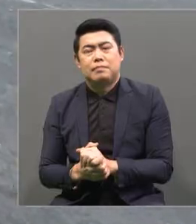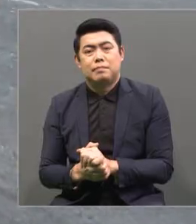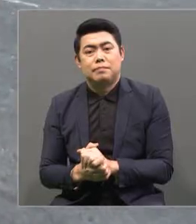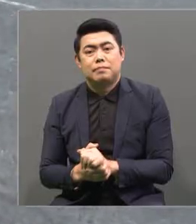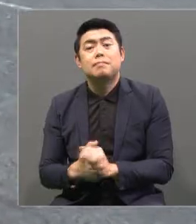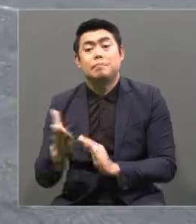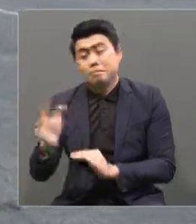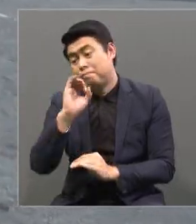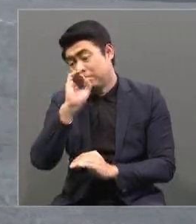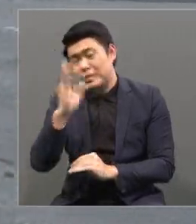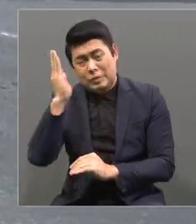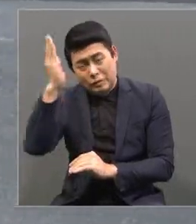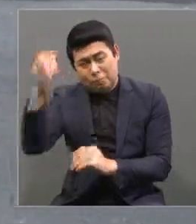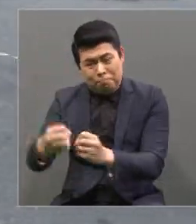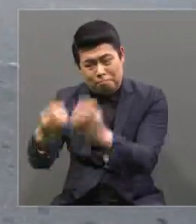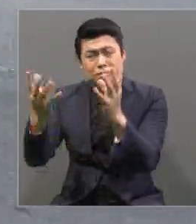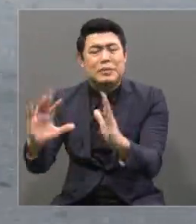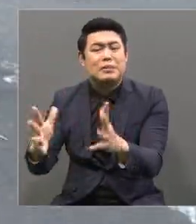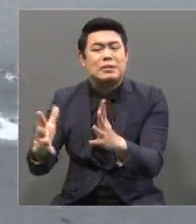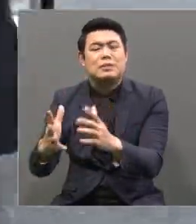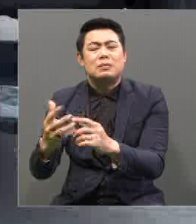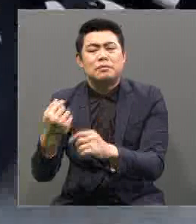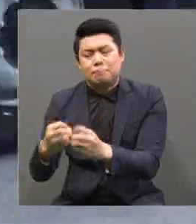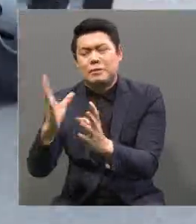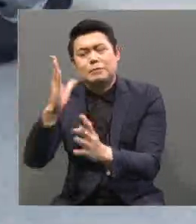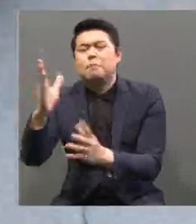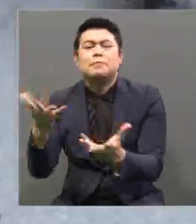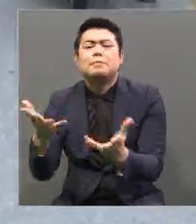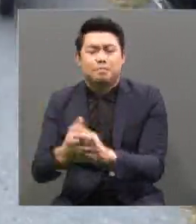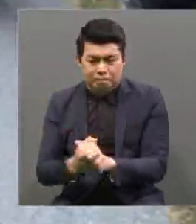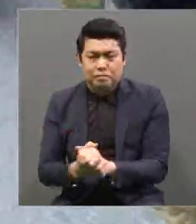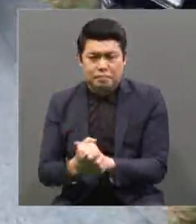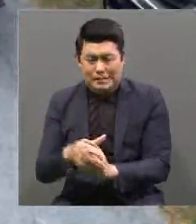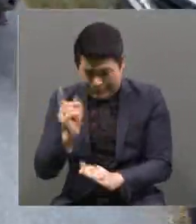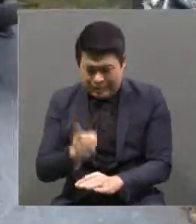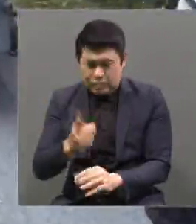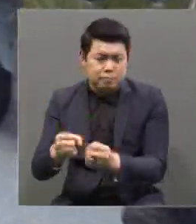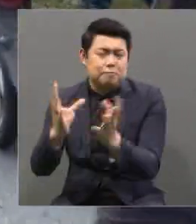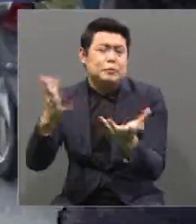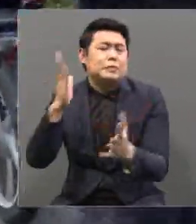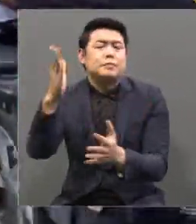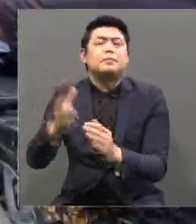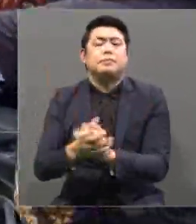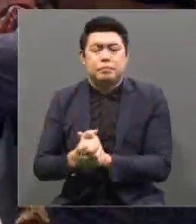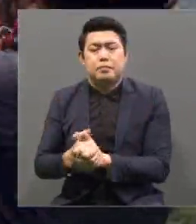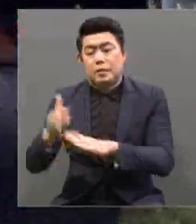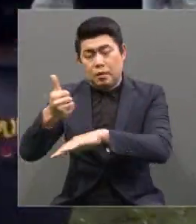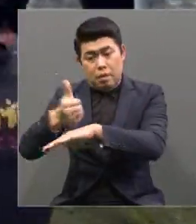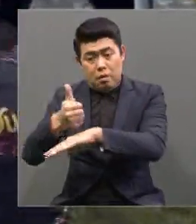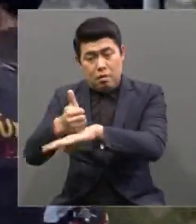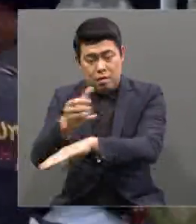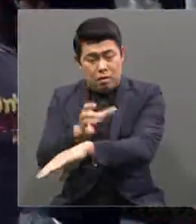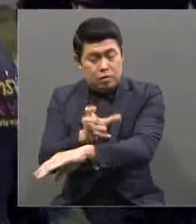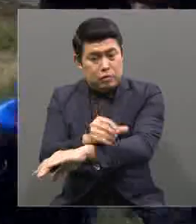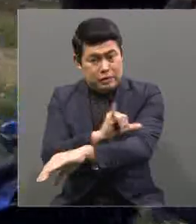เนี่ยฮะท่านก็ยืนยันว่าจะไม่มีเสียงระเบิดหรือว่าจะไม่มีการระเบิดอะไรแล้วนะคะยืนยันแน่นอนทางด้านผู้ว่าราชการจังหวัดพระนคร